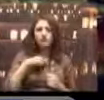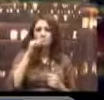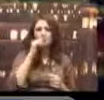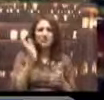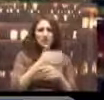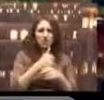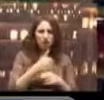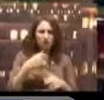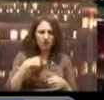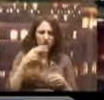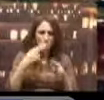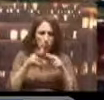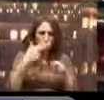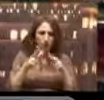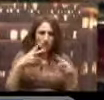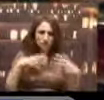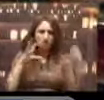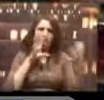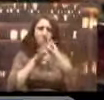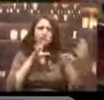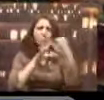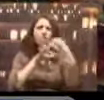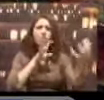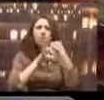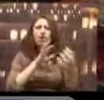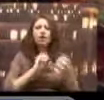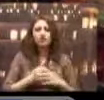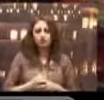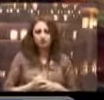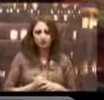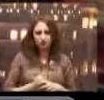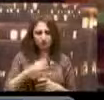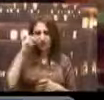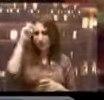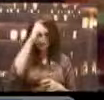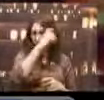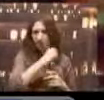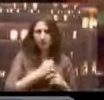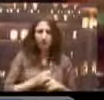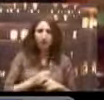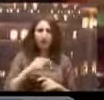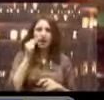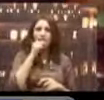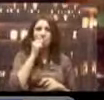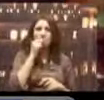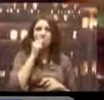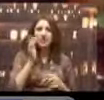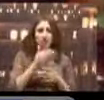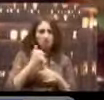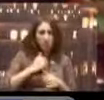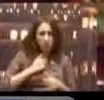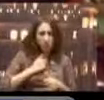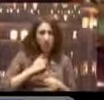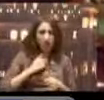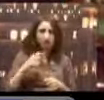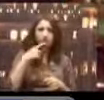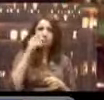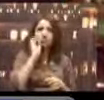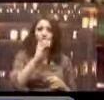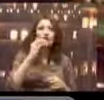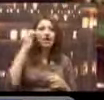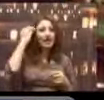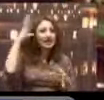في المسلسل، خناقه فظيعه يعني فانجي بدات ان احنا في التصوير وبتتكلم جد، قالت لي يوسف انسى، طب